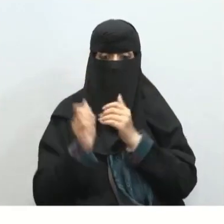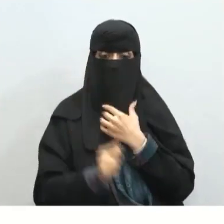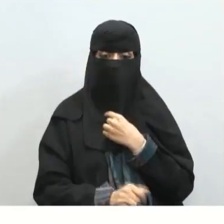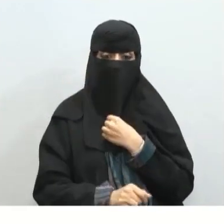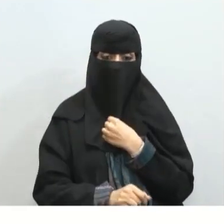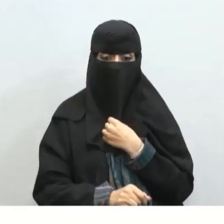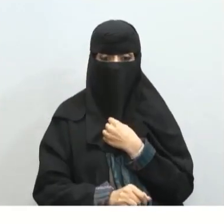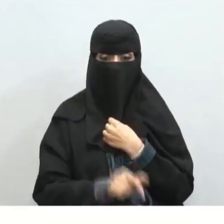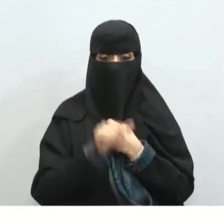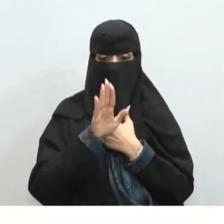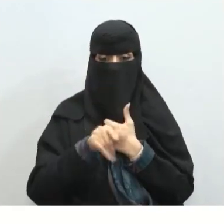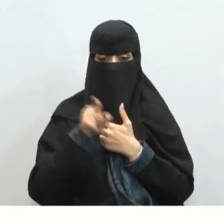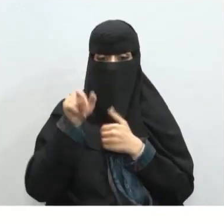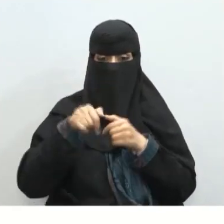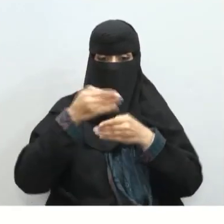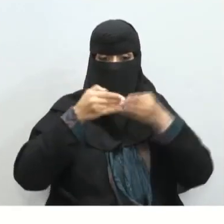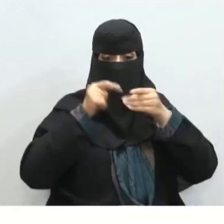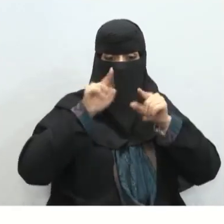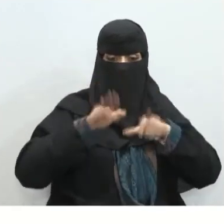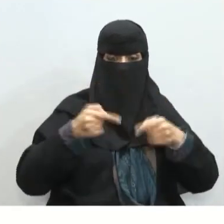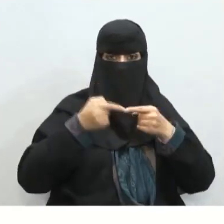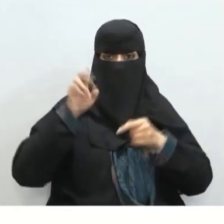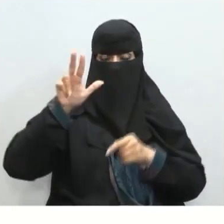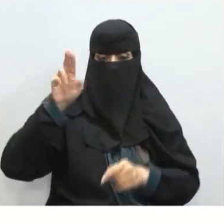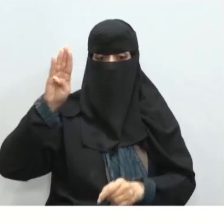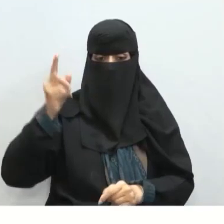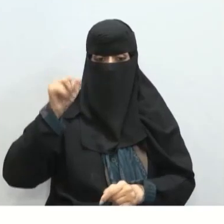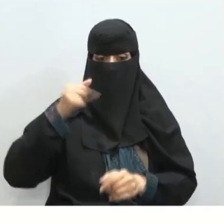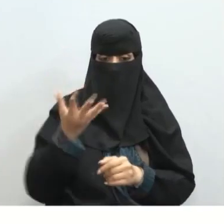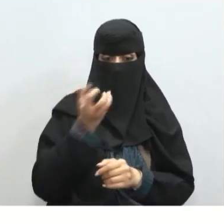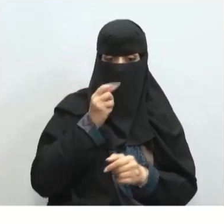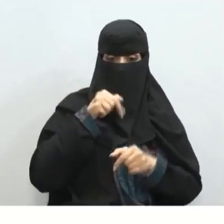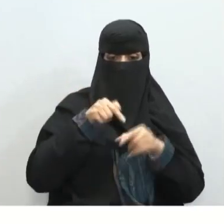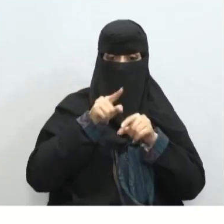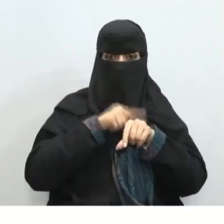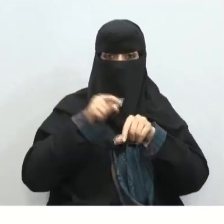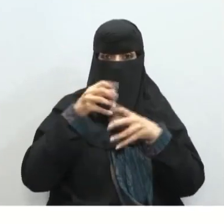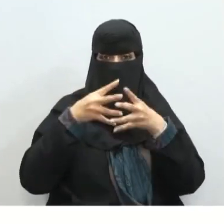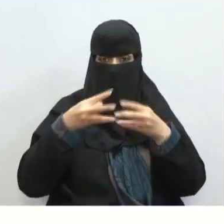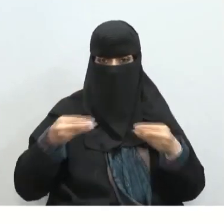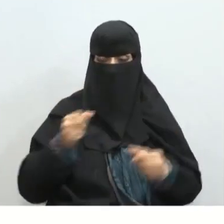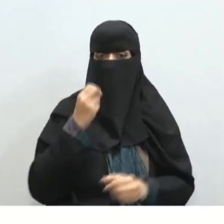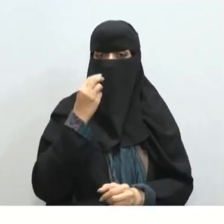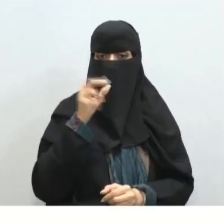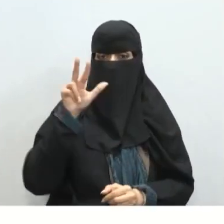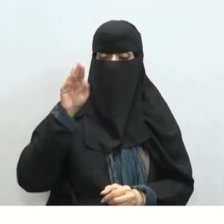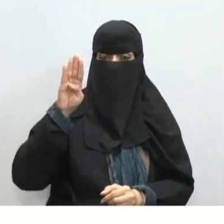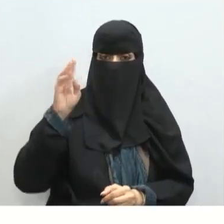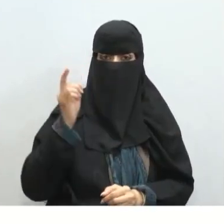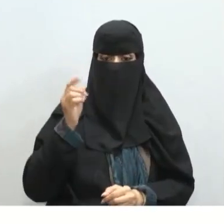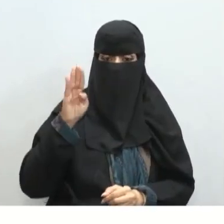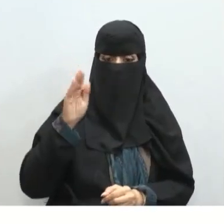كربونيه السؤال الثالث اي المركبات التي تحوي الكربون يتم انتاجها خلال عمليه التحلل